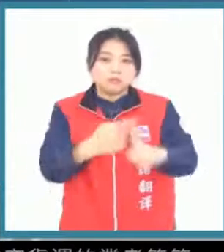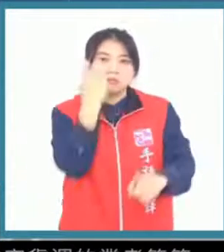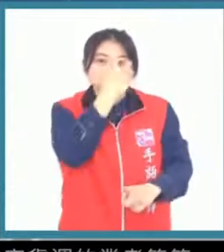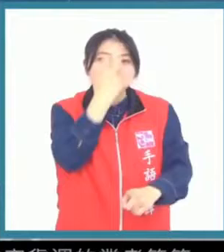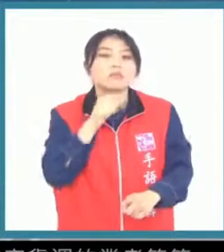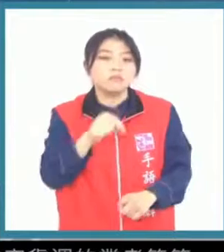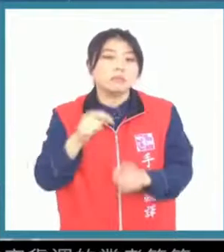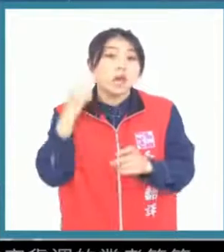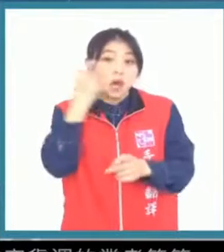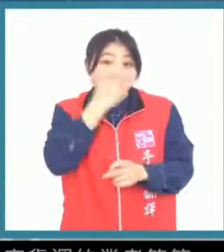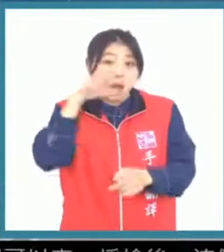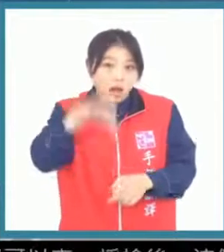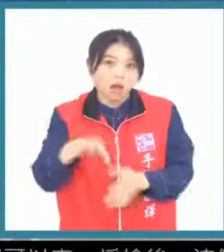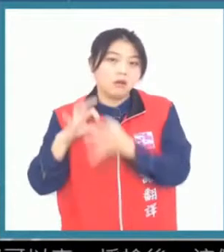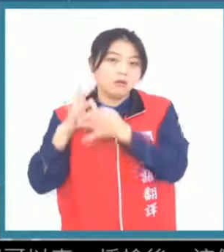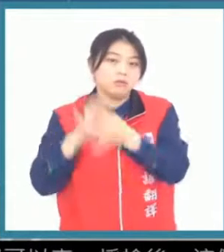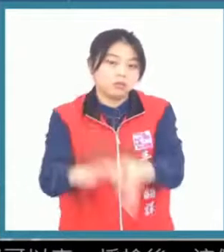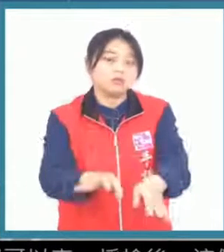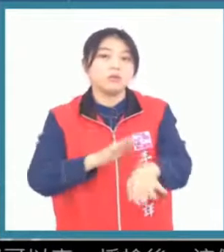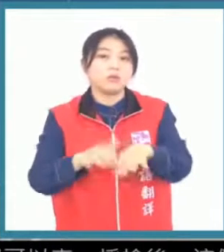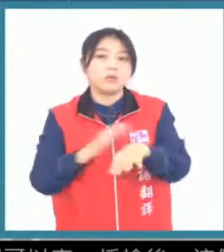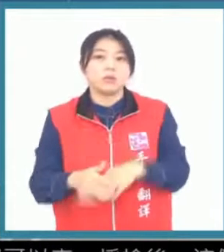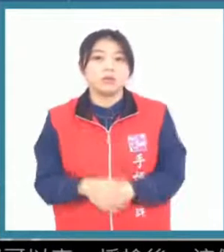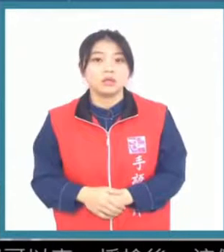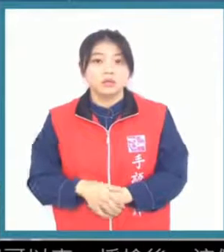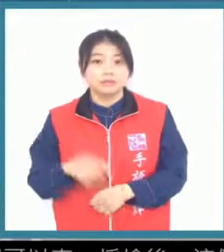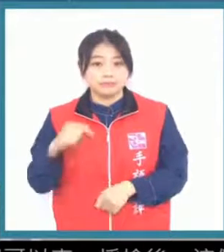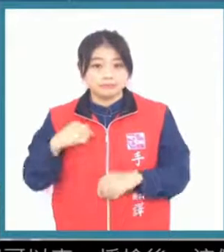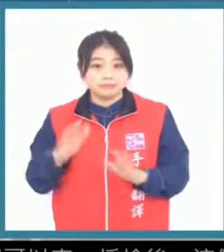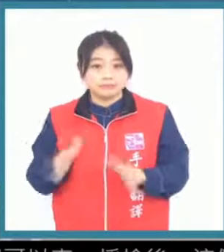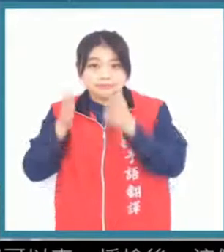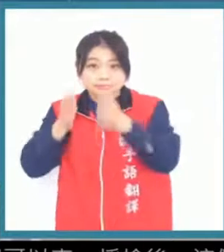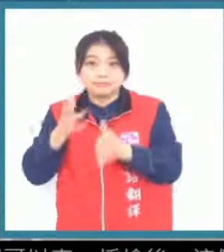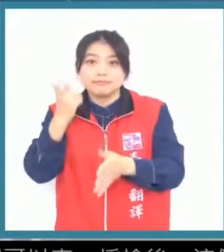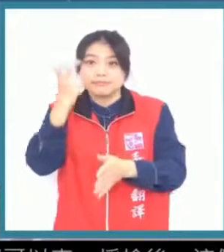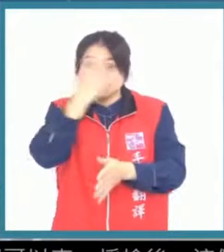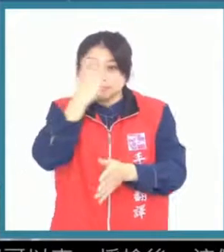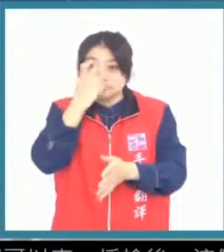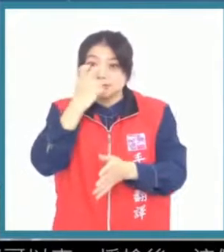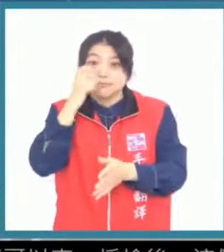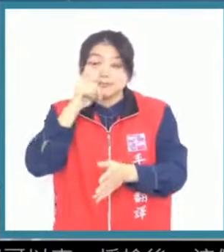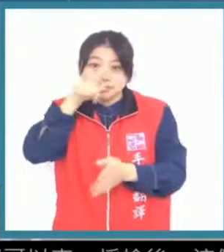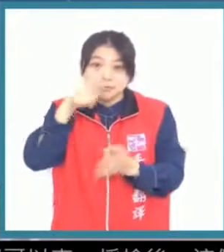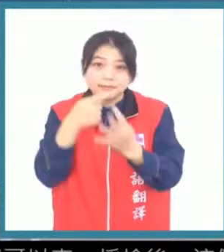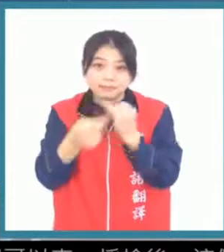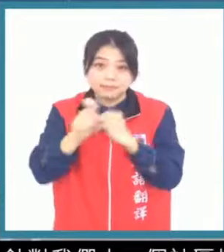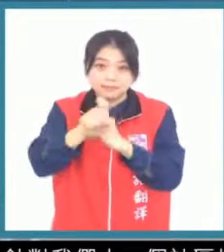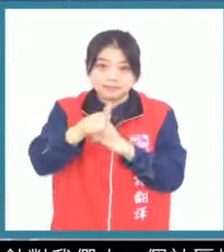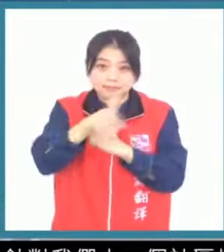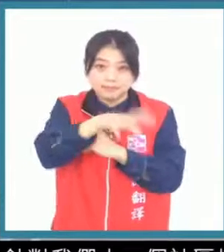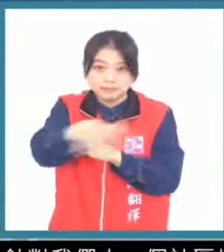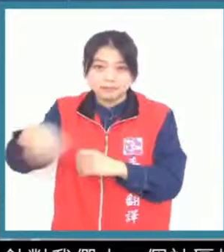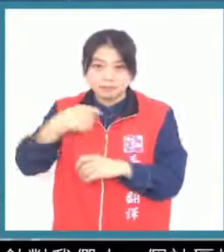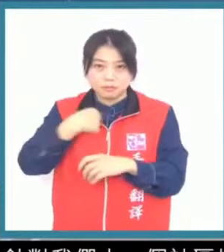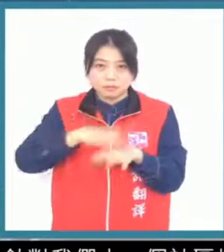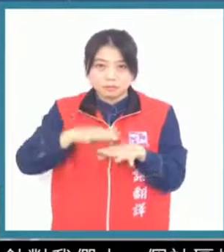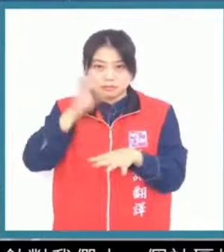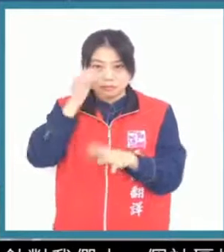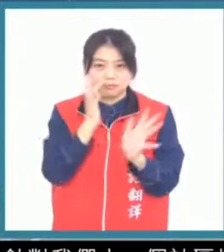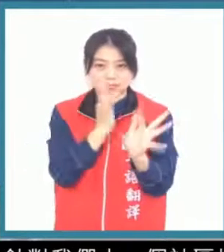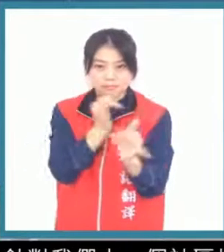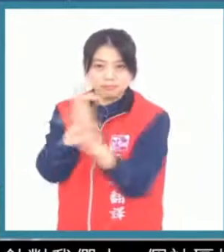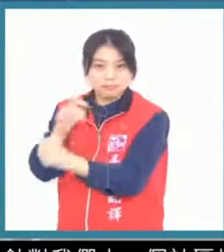续。另外针对我们11个社区采检站，我们会按照它的使用高低做微